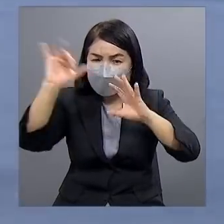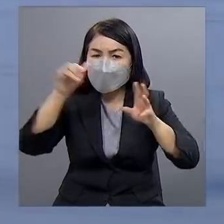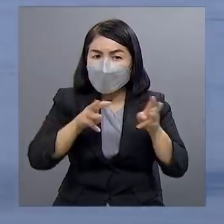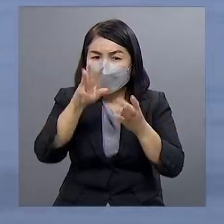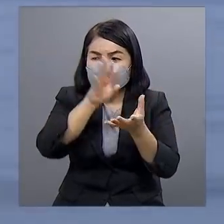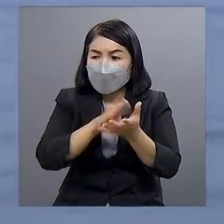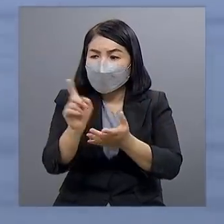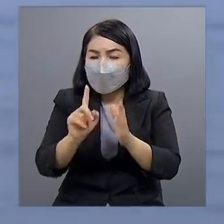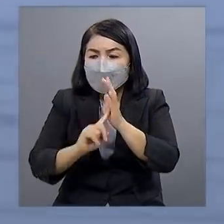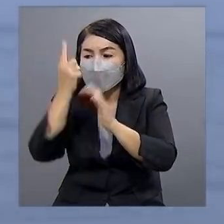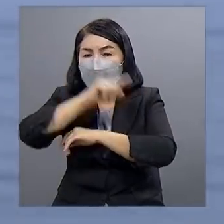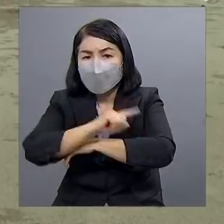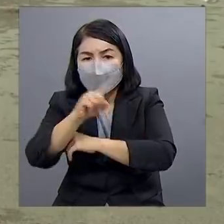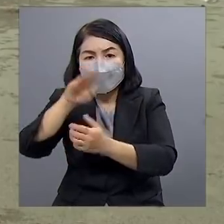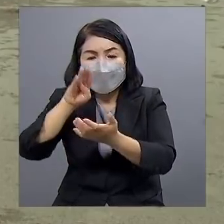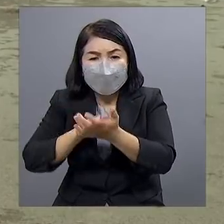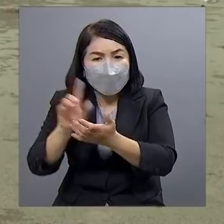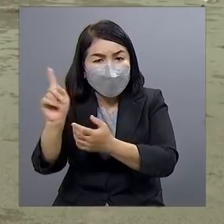เก็บกู้ได้ในวันไหนครับ